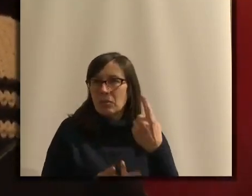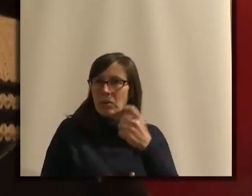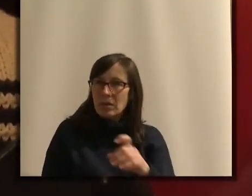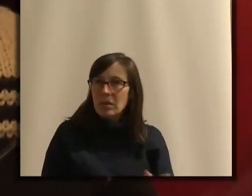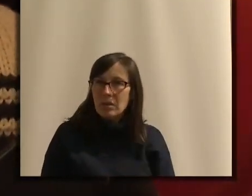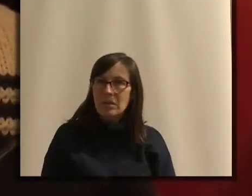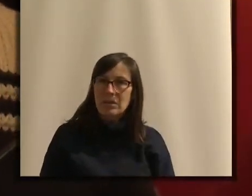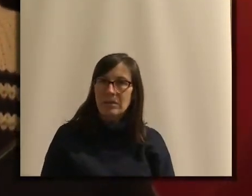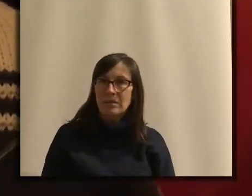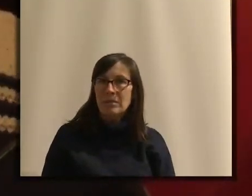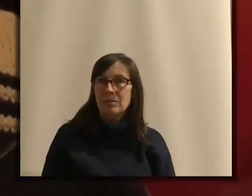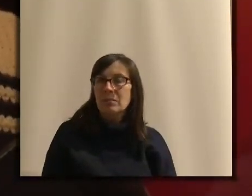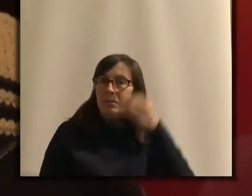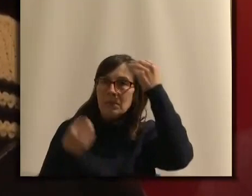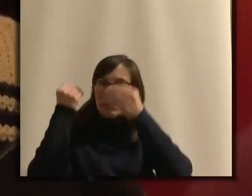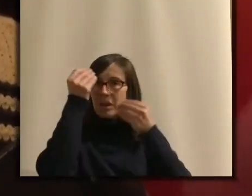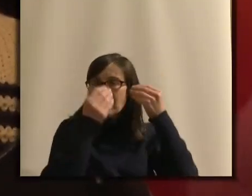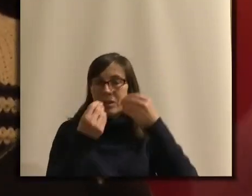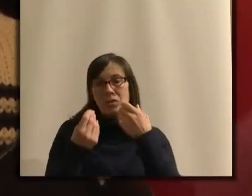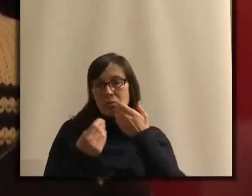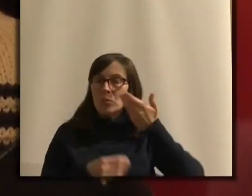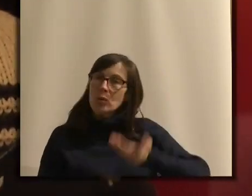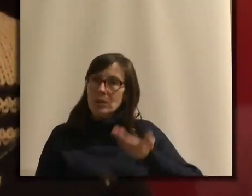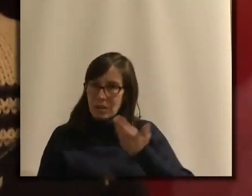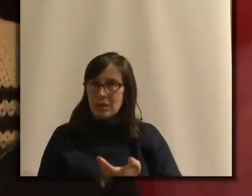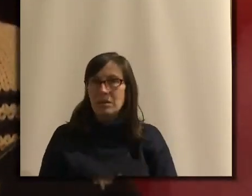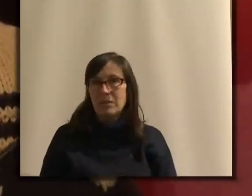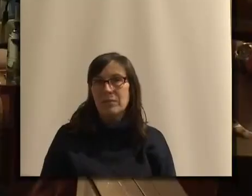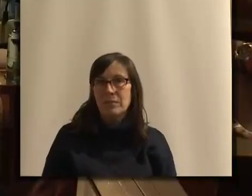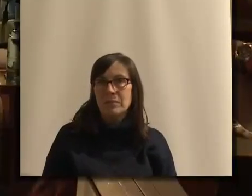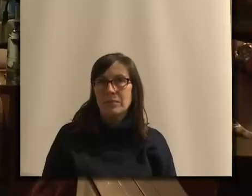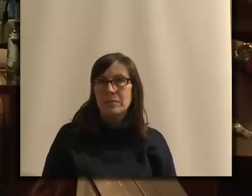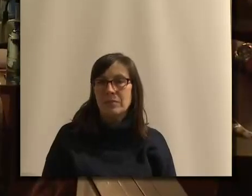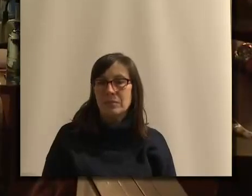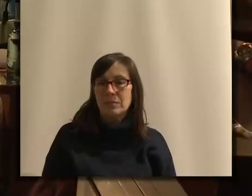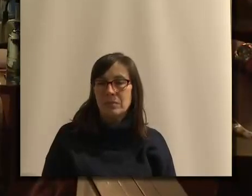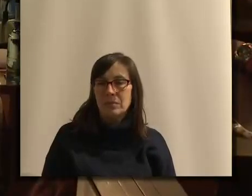tant, penso que seria important almenys establir contactes. D'acord, assumim la culpa, doncs.